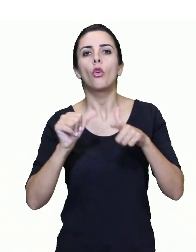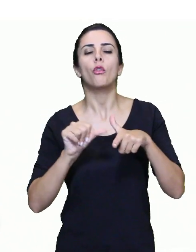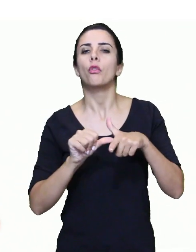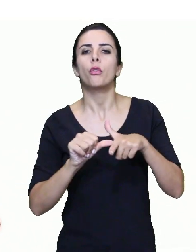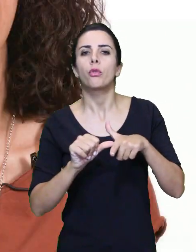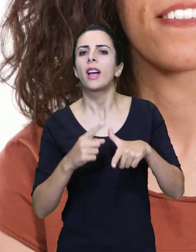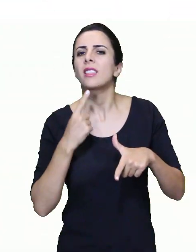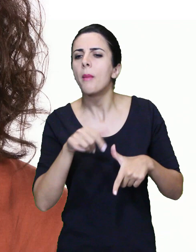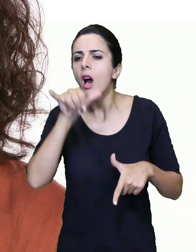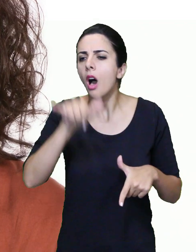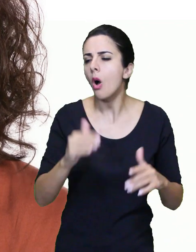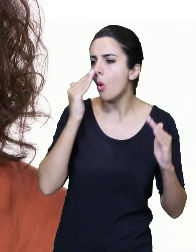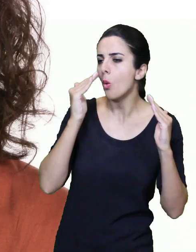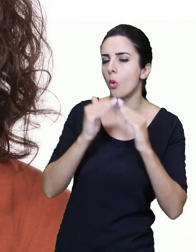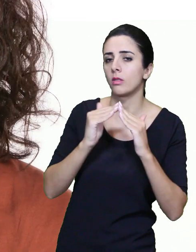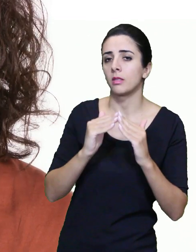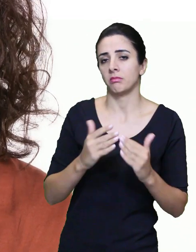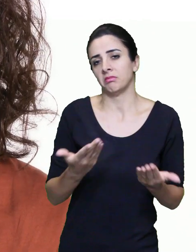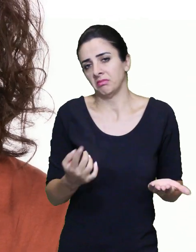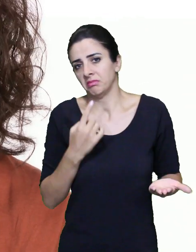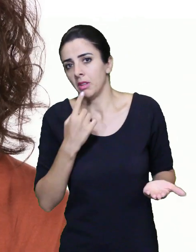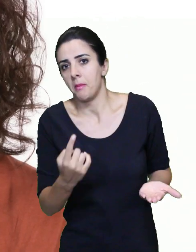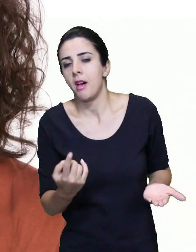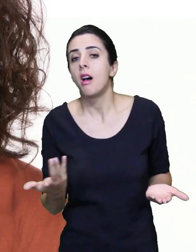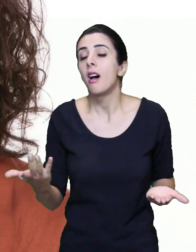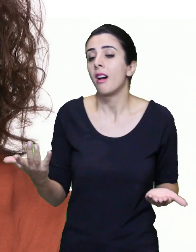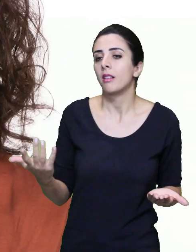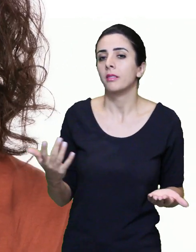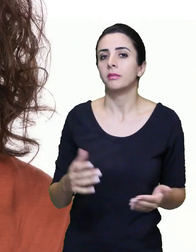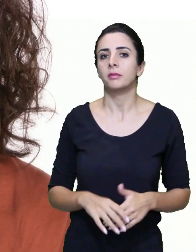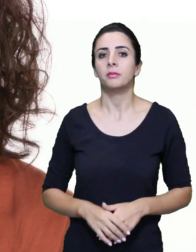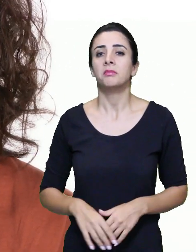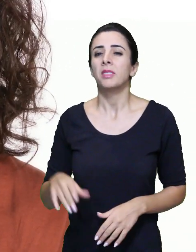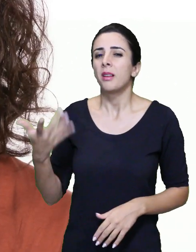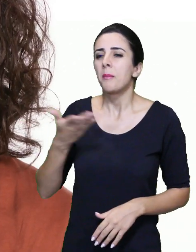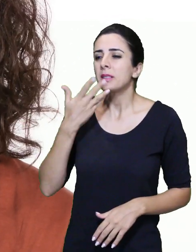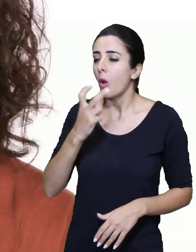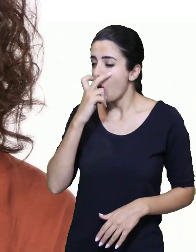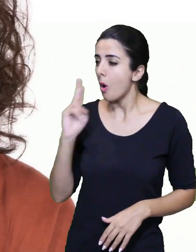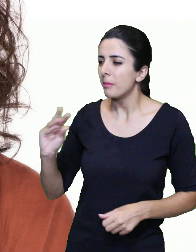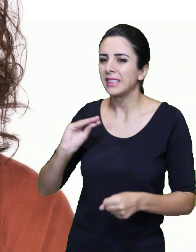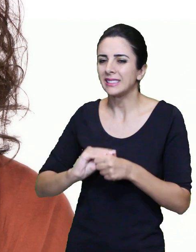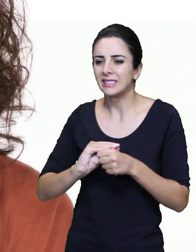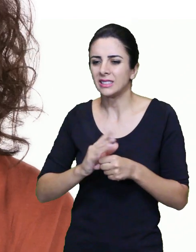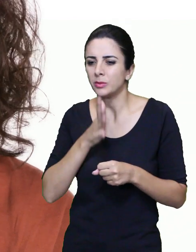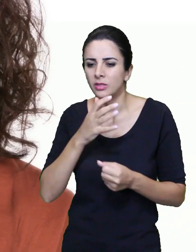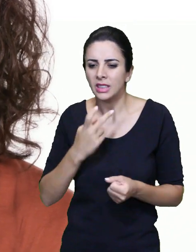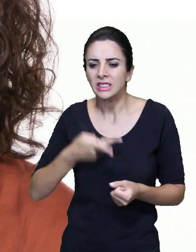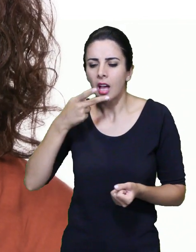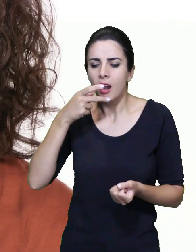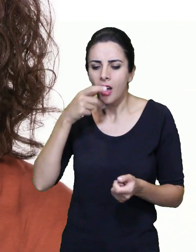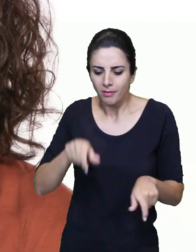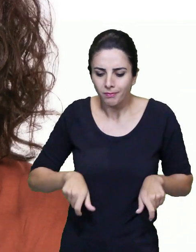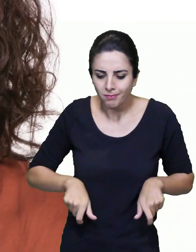hak temellilik. Görmeyenler için sarı çizgiler, görmeyenlerin kazanlarını takip edebilmesi ya